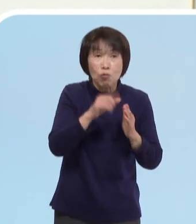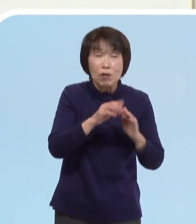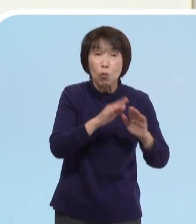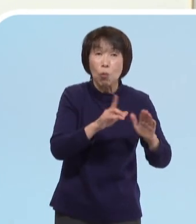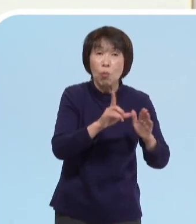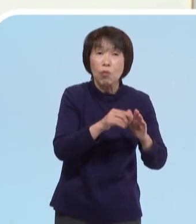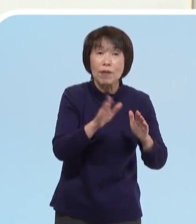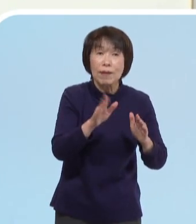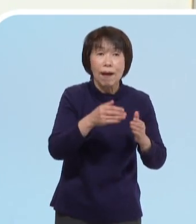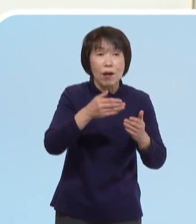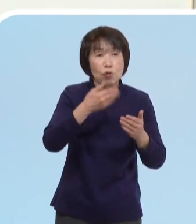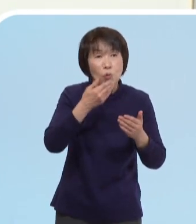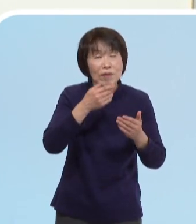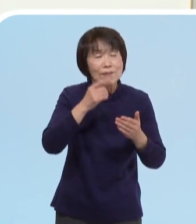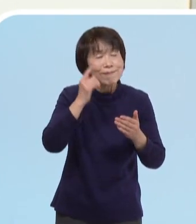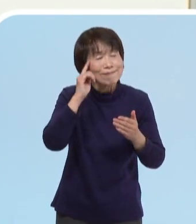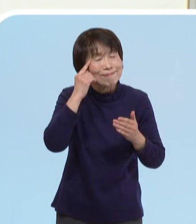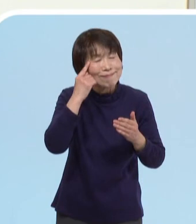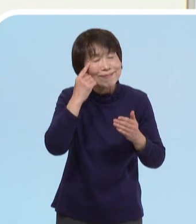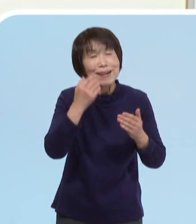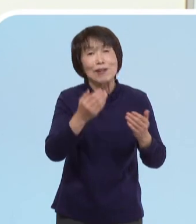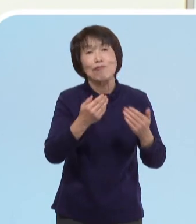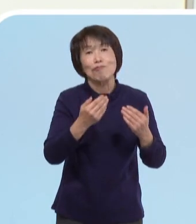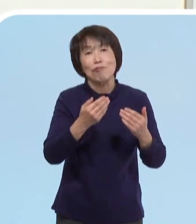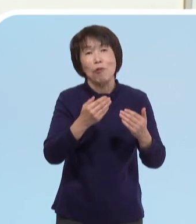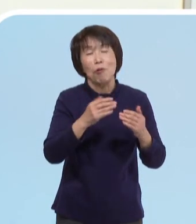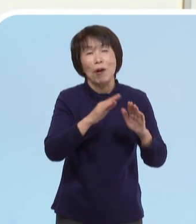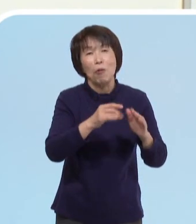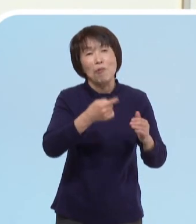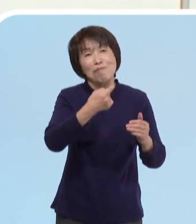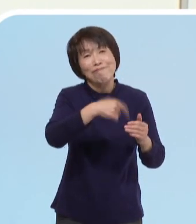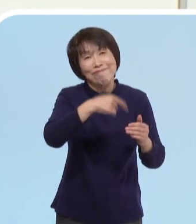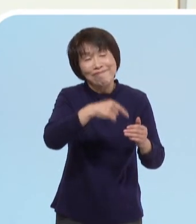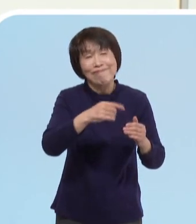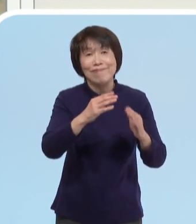からどういうふうに食べていったらいいかというのを私たち子どもたち